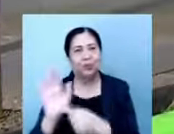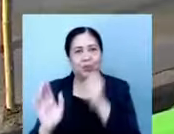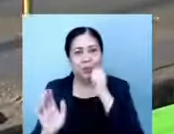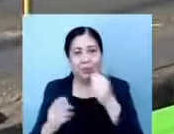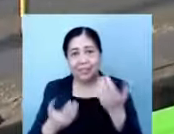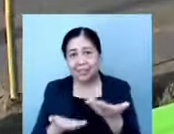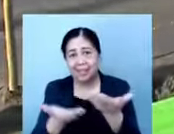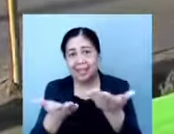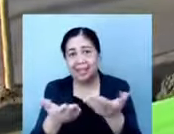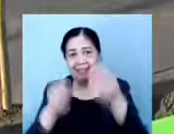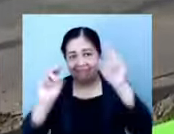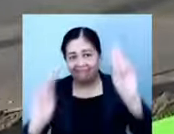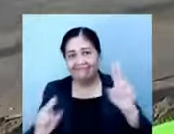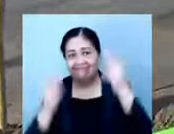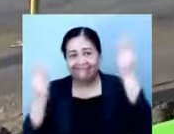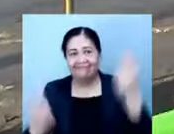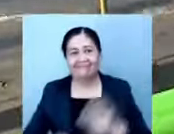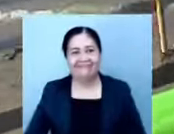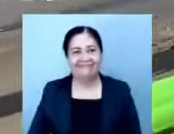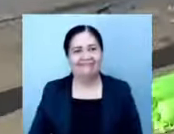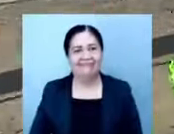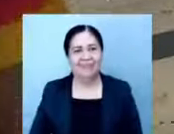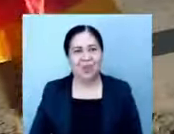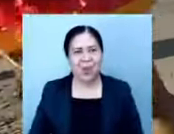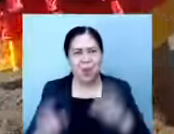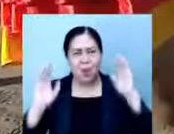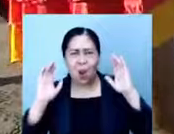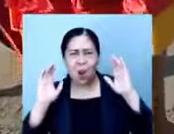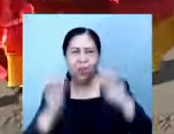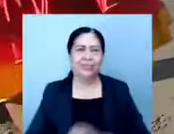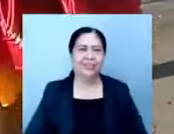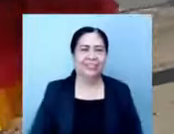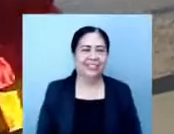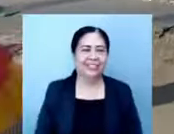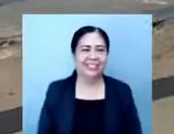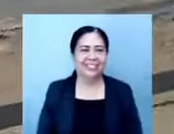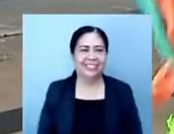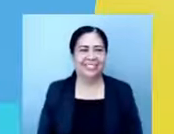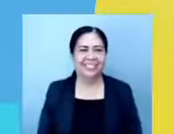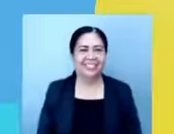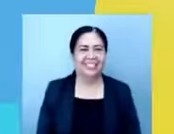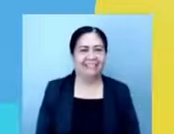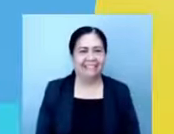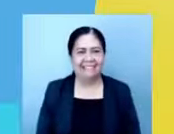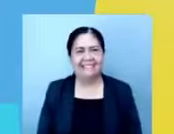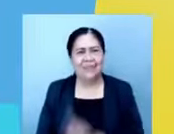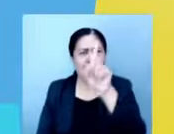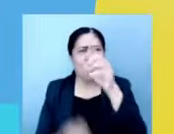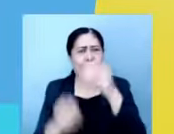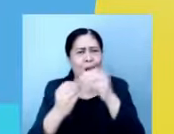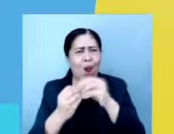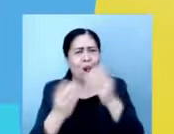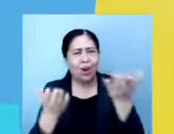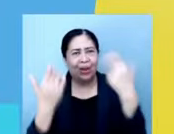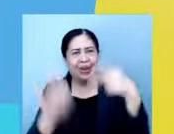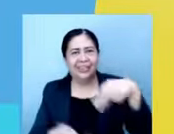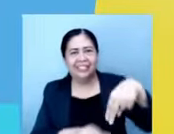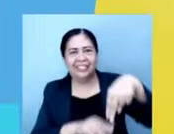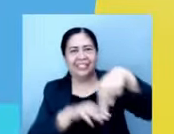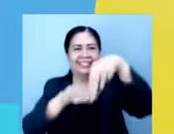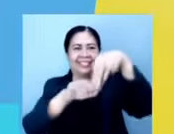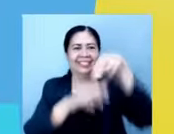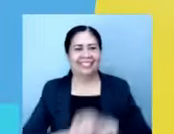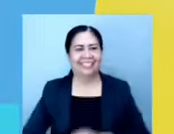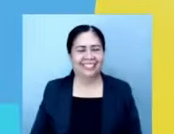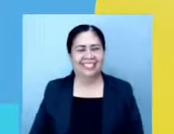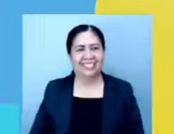unang hirit! Wow! Jensen! Isa pa! Looks fun, Jensen. Pero mga challenging